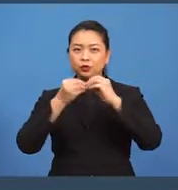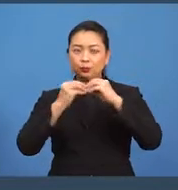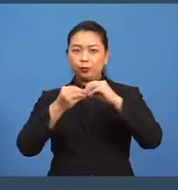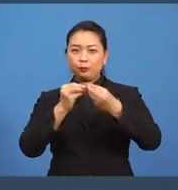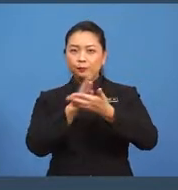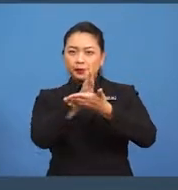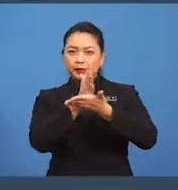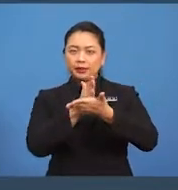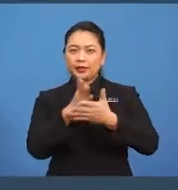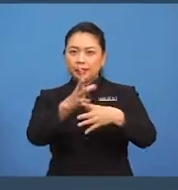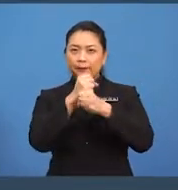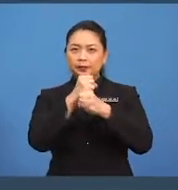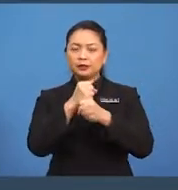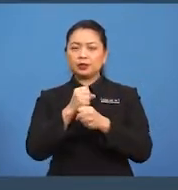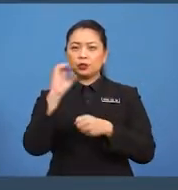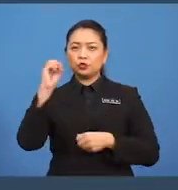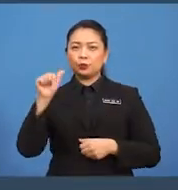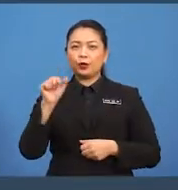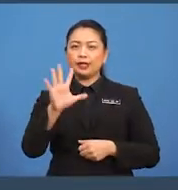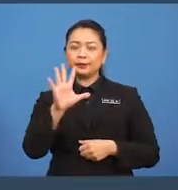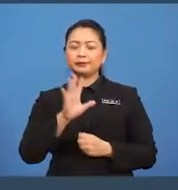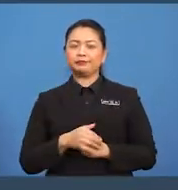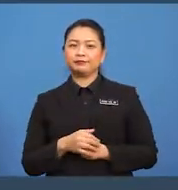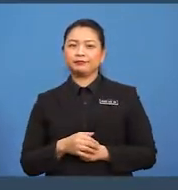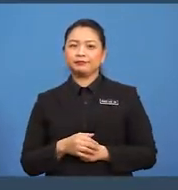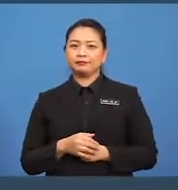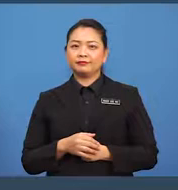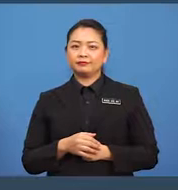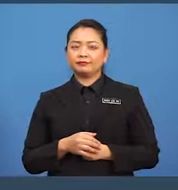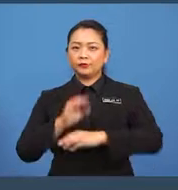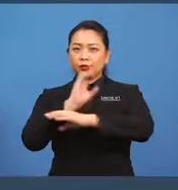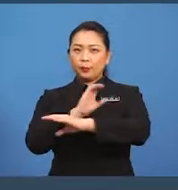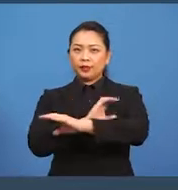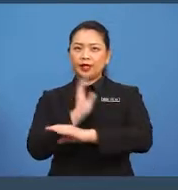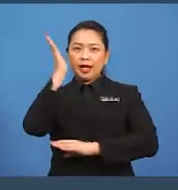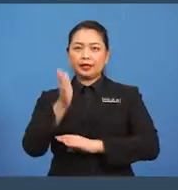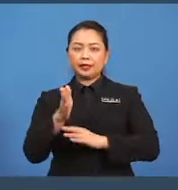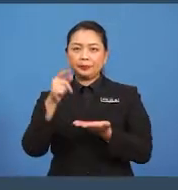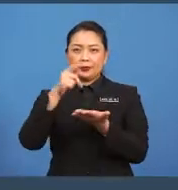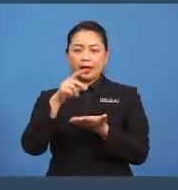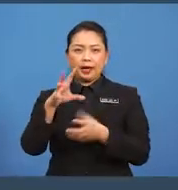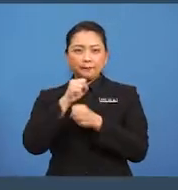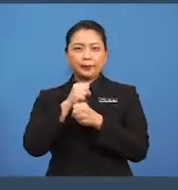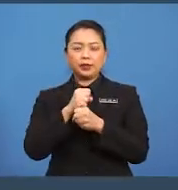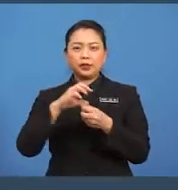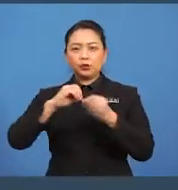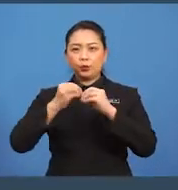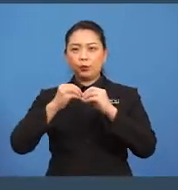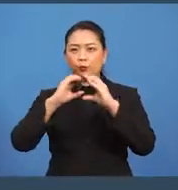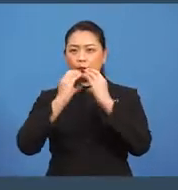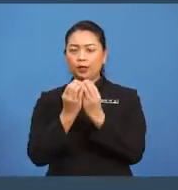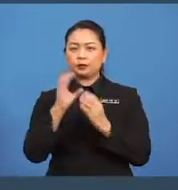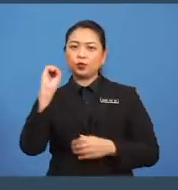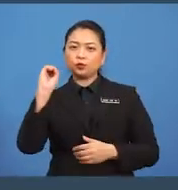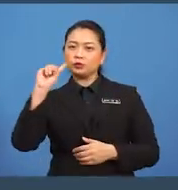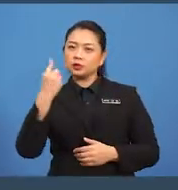pertengahan yang kita perolehi ialah 0.5. Komputer akan mengambil kira nombor bulat terkecil iaitu